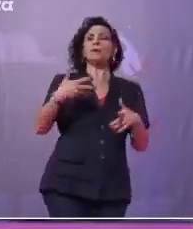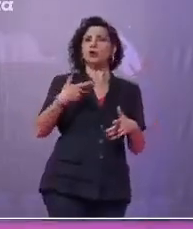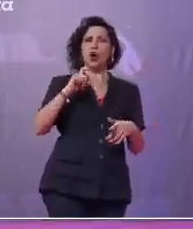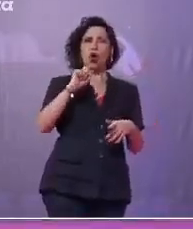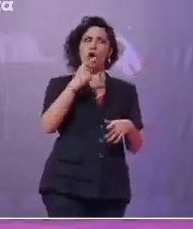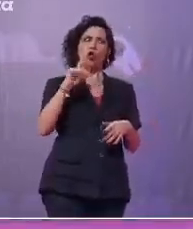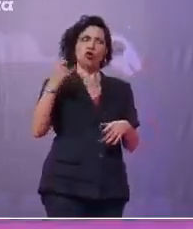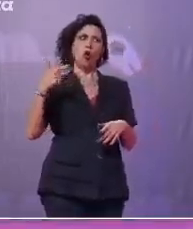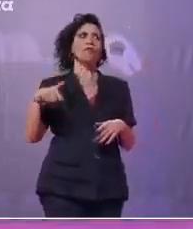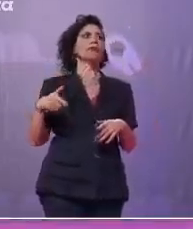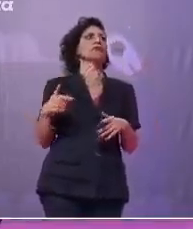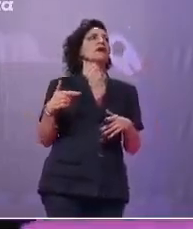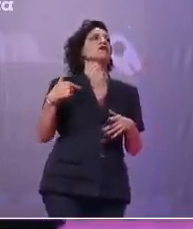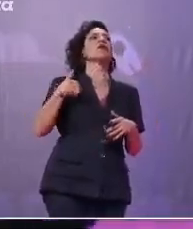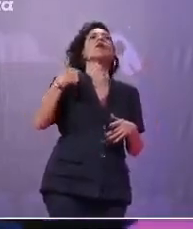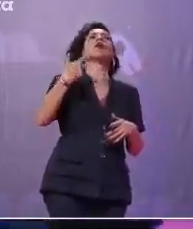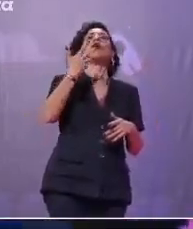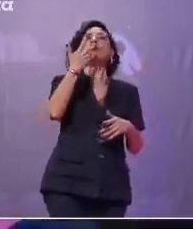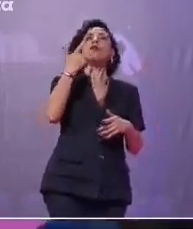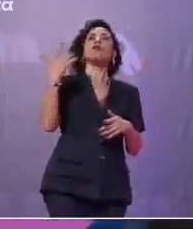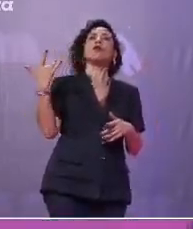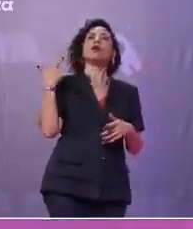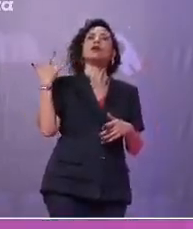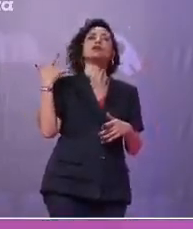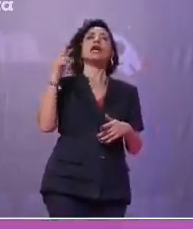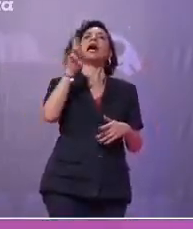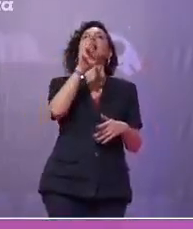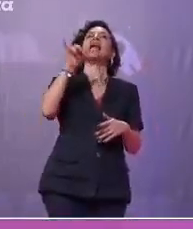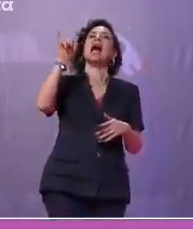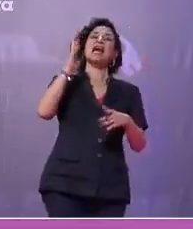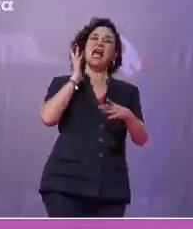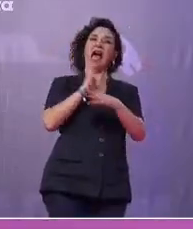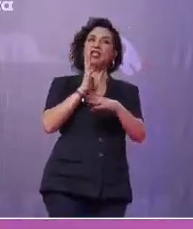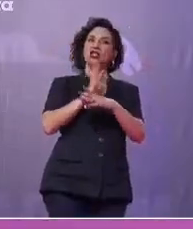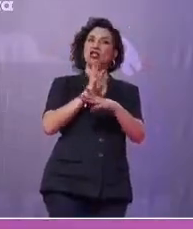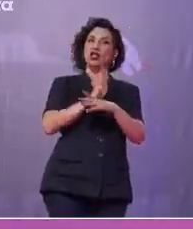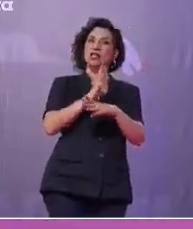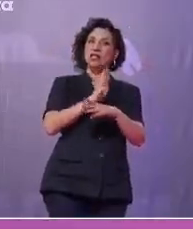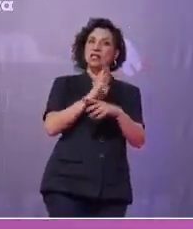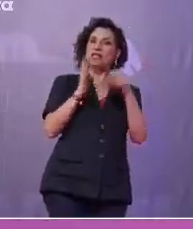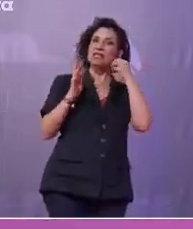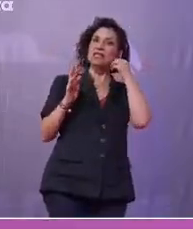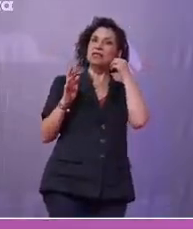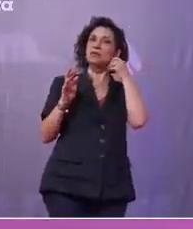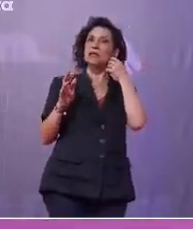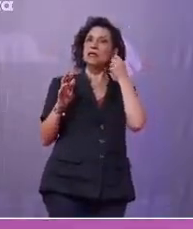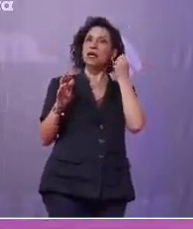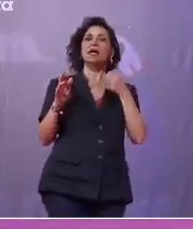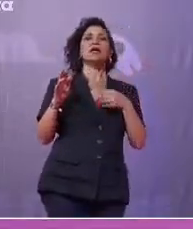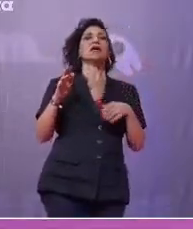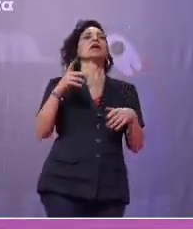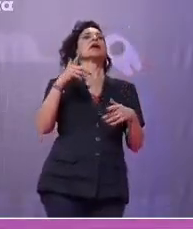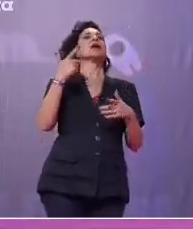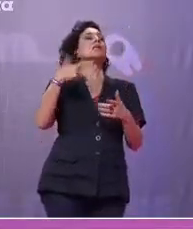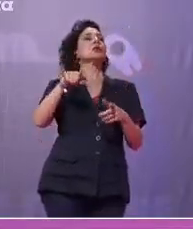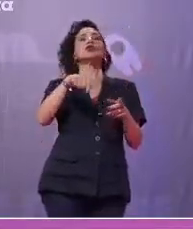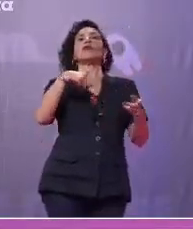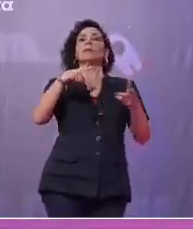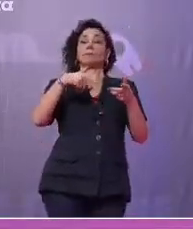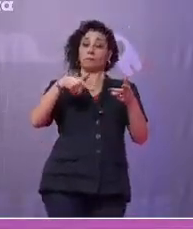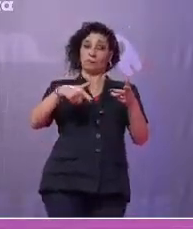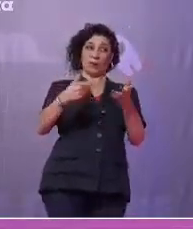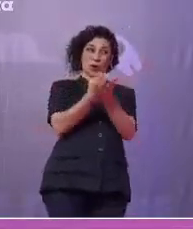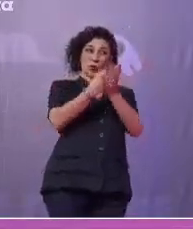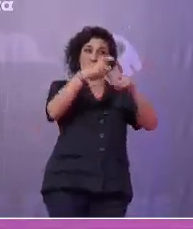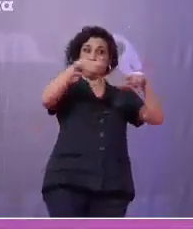ci tengo a partire Ringraziando Rai accessibilità che appunto ci permette di tradurre tutto quello che accade su